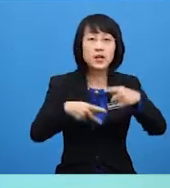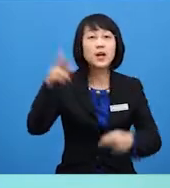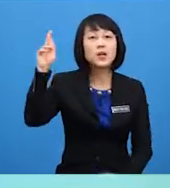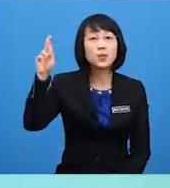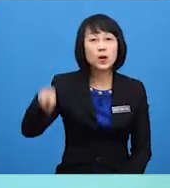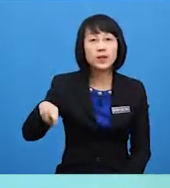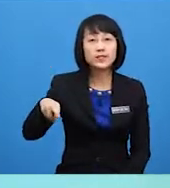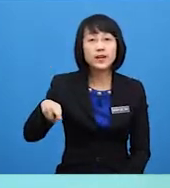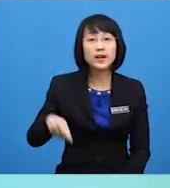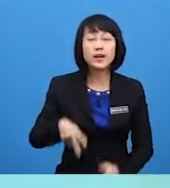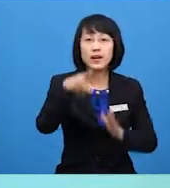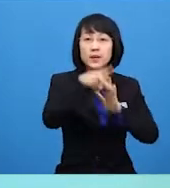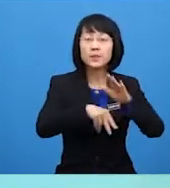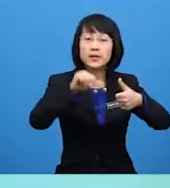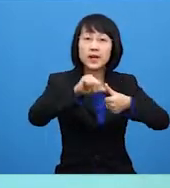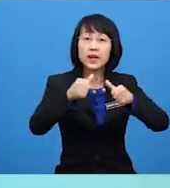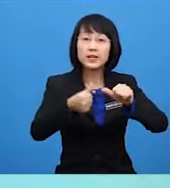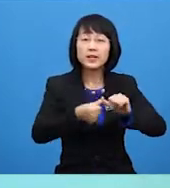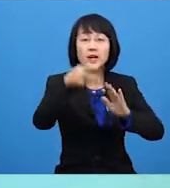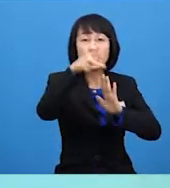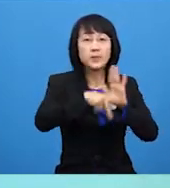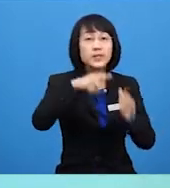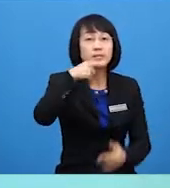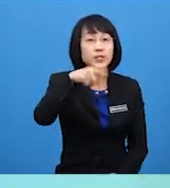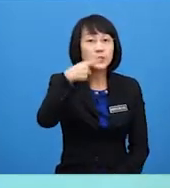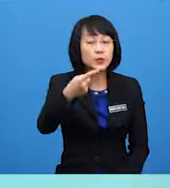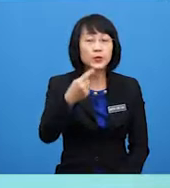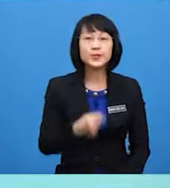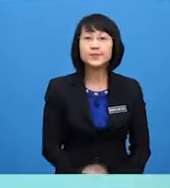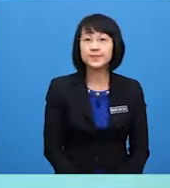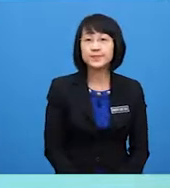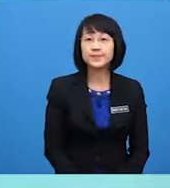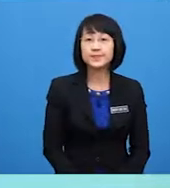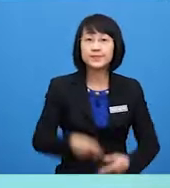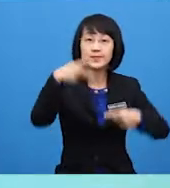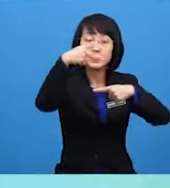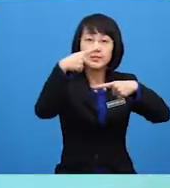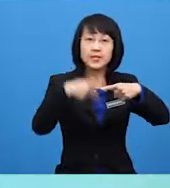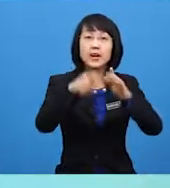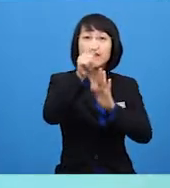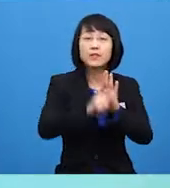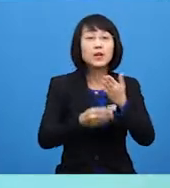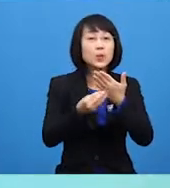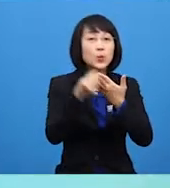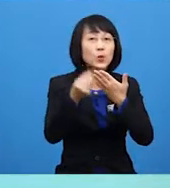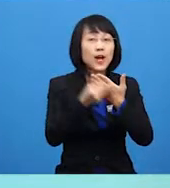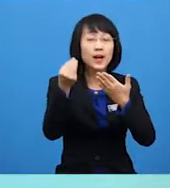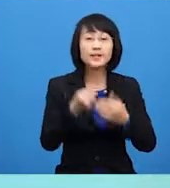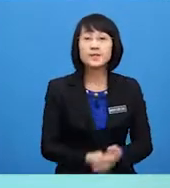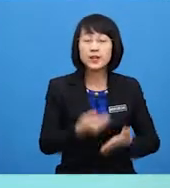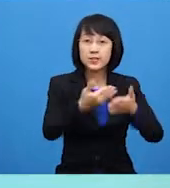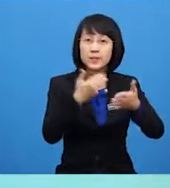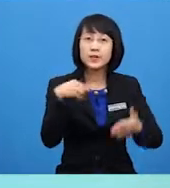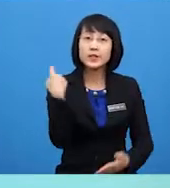Keempat, pengangka. Kelima, penyebut. Dan keenam, pecahan termudah. Sebelum